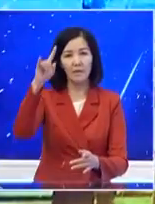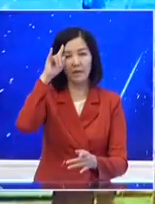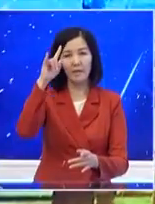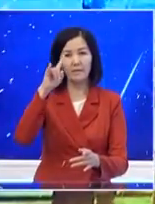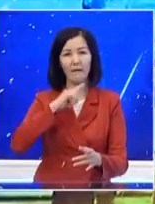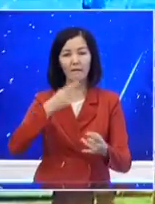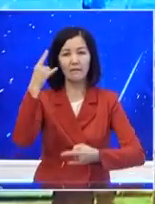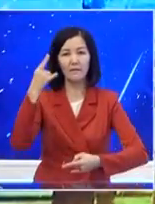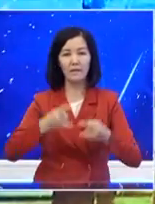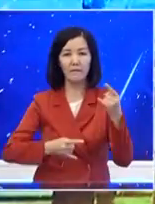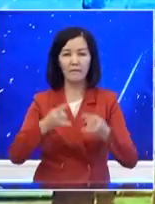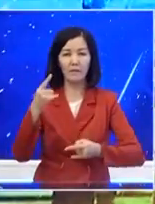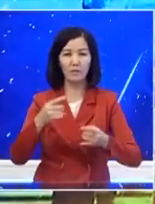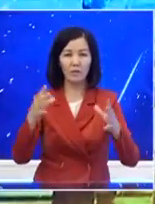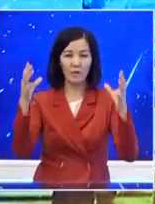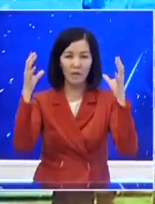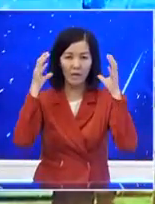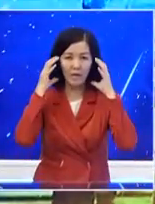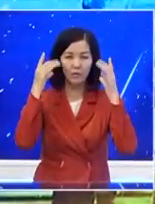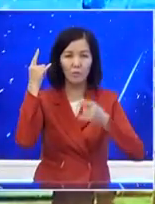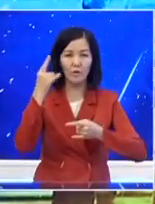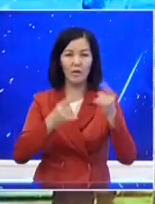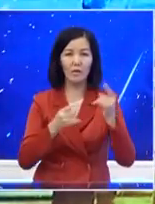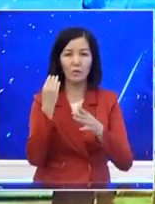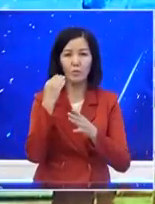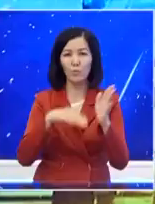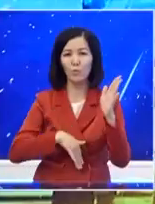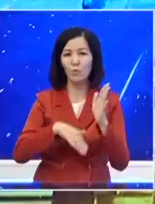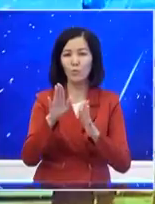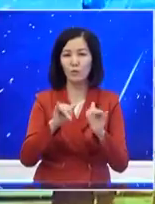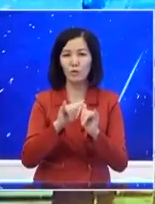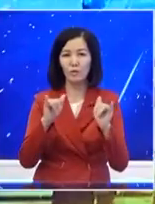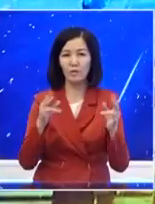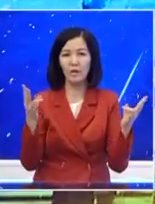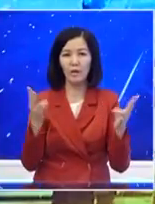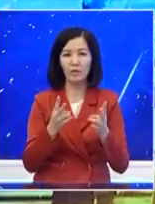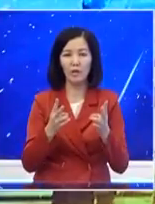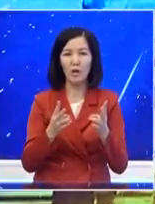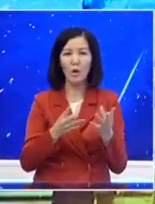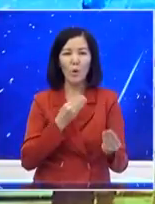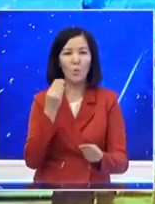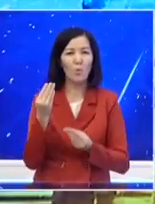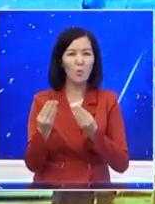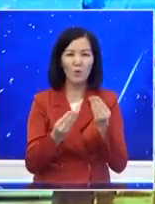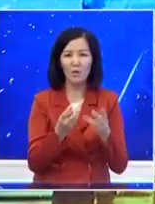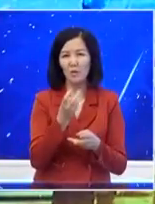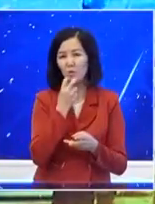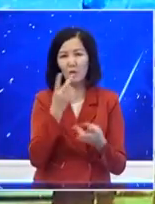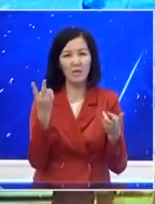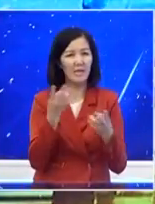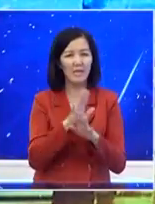Қазақ телевизиялық және радио хабарларының сапасын арттыру қажет. Арзан ойын, күлкіден көрі, ұлттық идеяға қызмет ететін